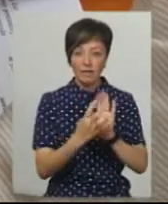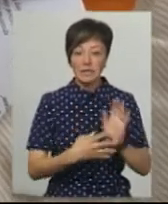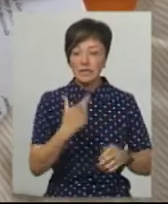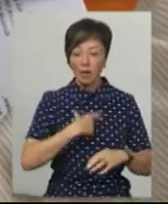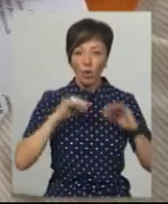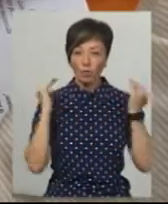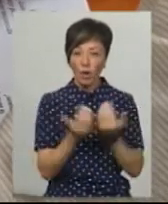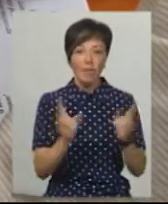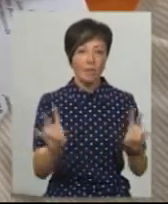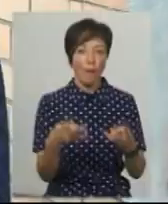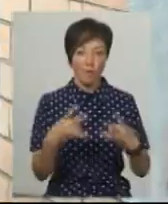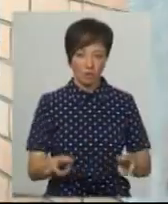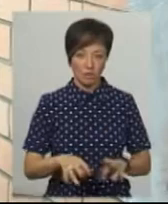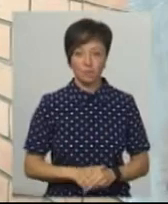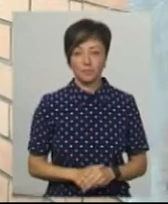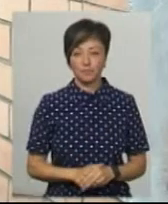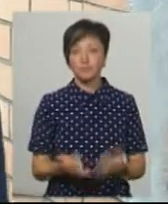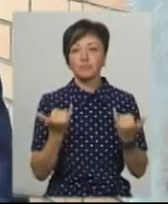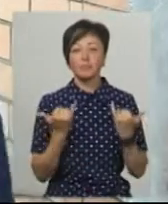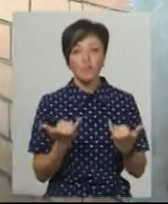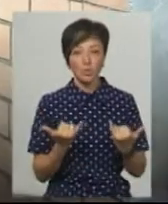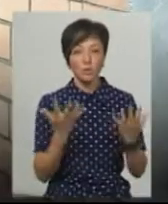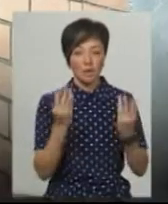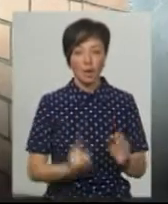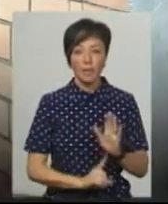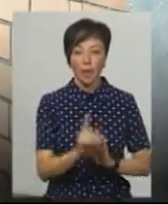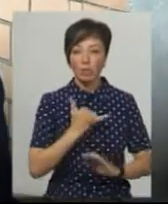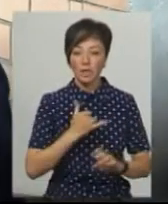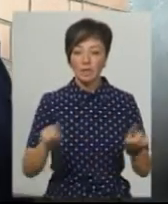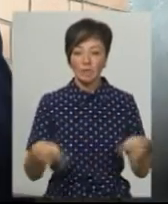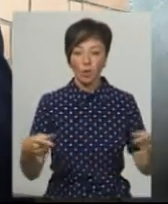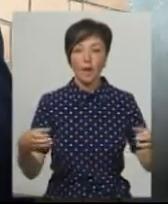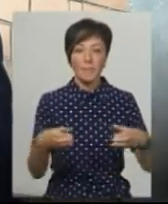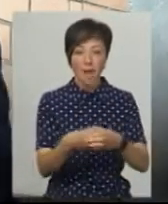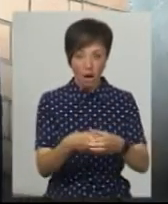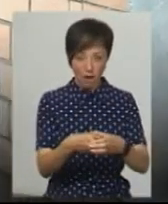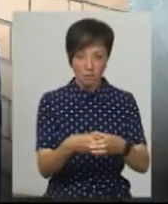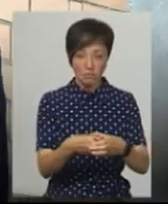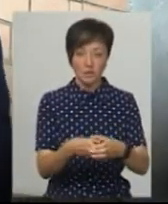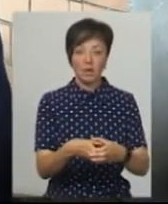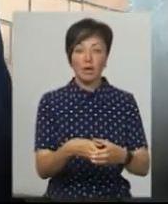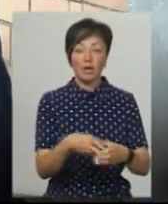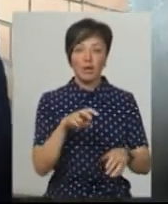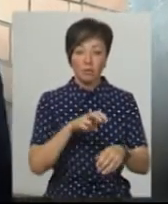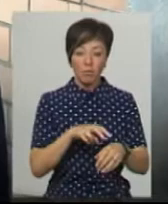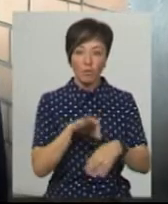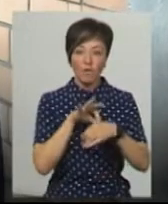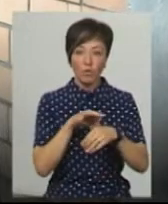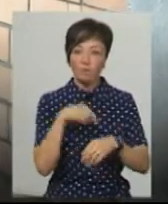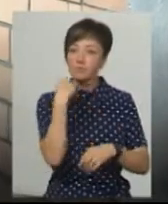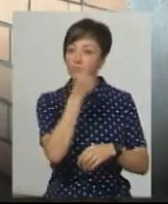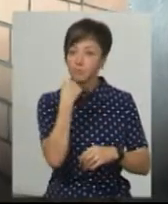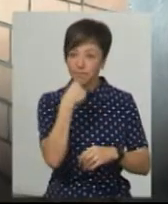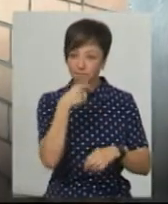самоізоляції не потрібно, додає Олег Балашов. З сьогоднішнього дня у нас створена бригада відповідна, яка проводить відбір